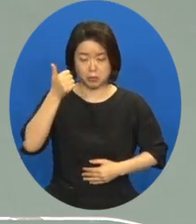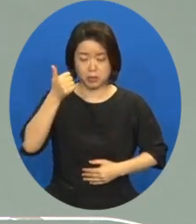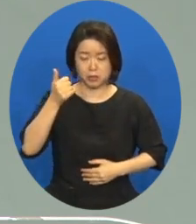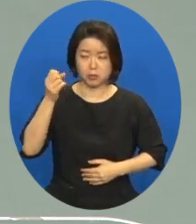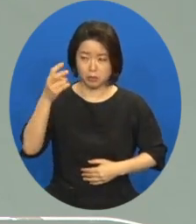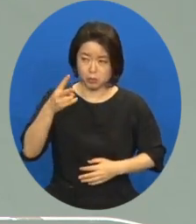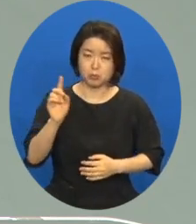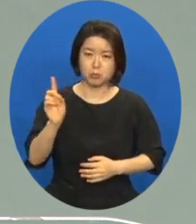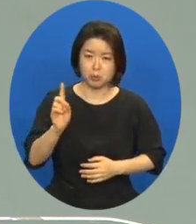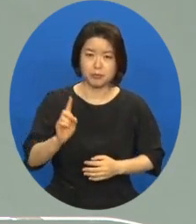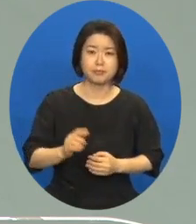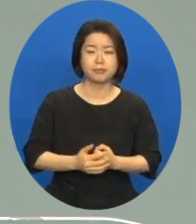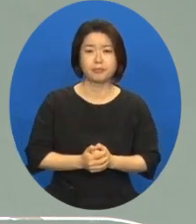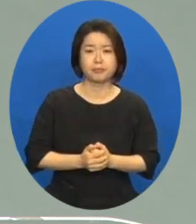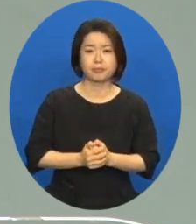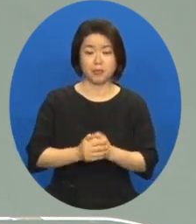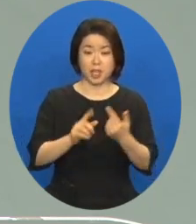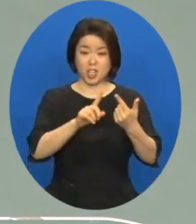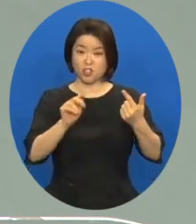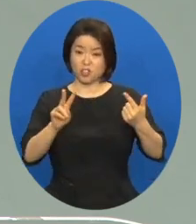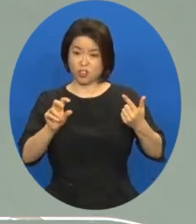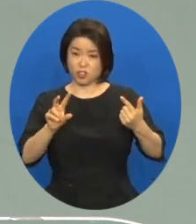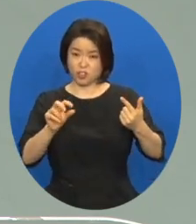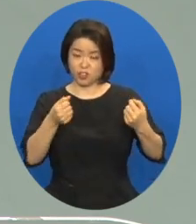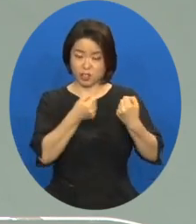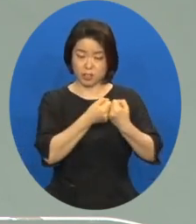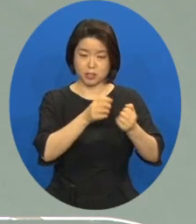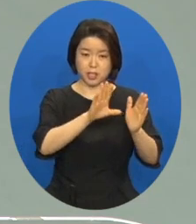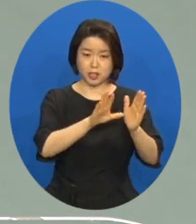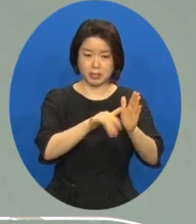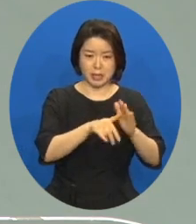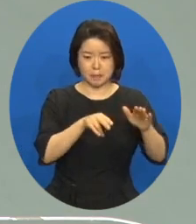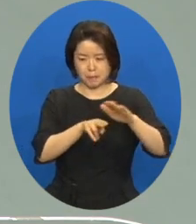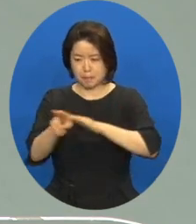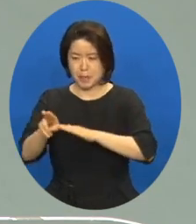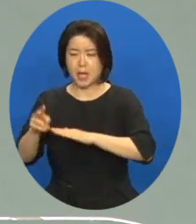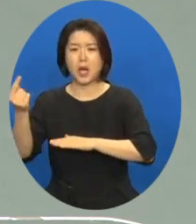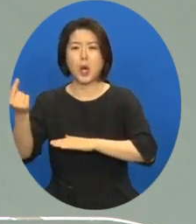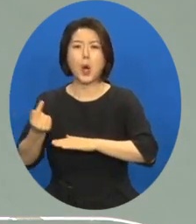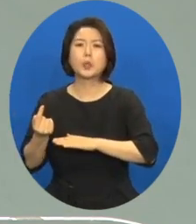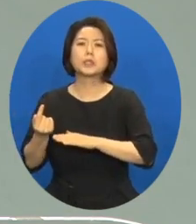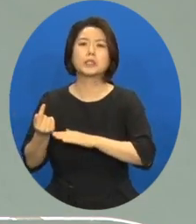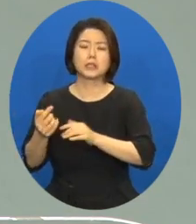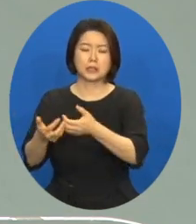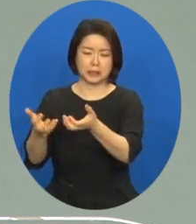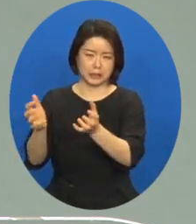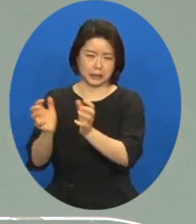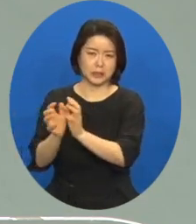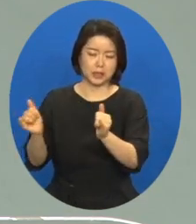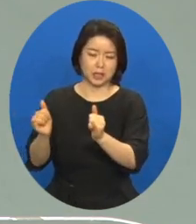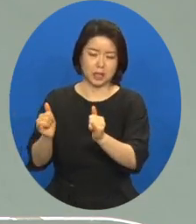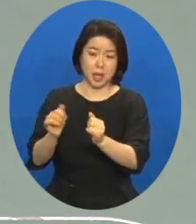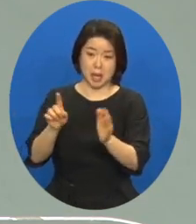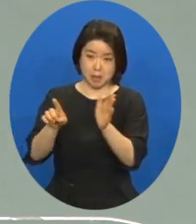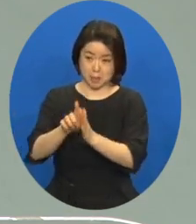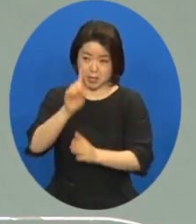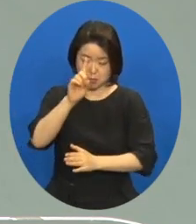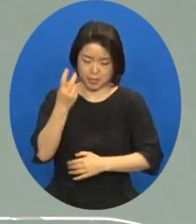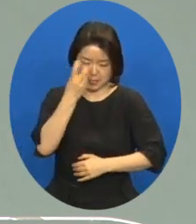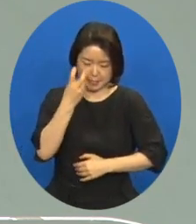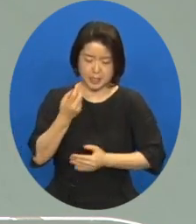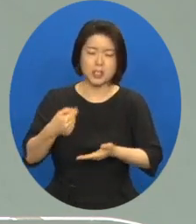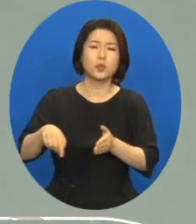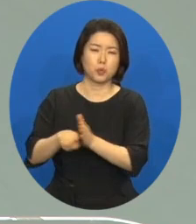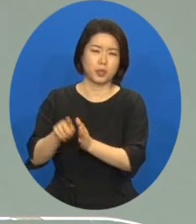이제 6.25 전쟁 때 피난을 내려오신 분입니다. 믿음 하나 지키고 살려고. 그때가